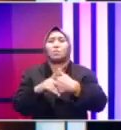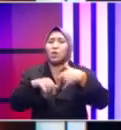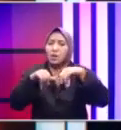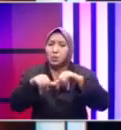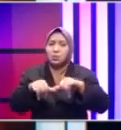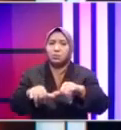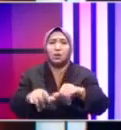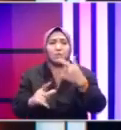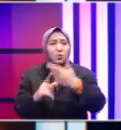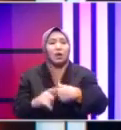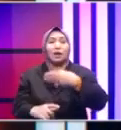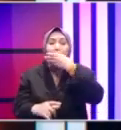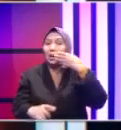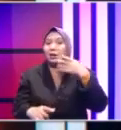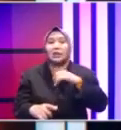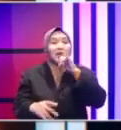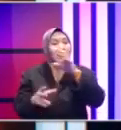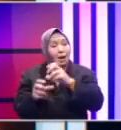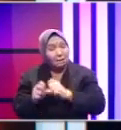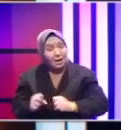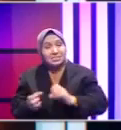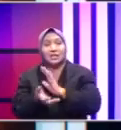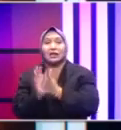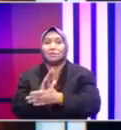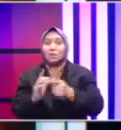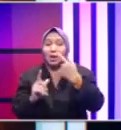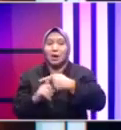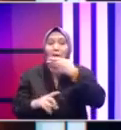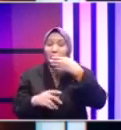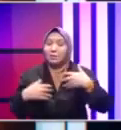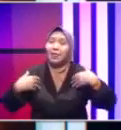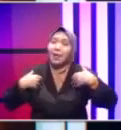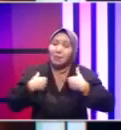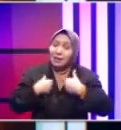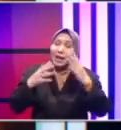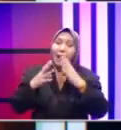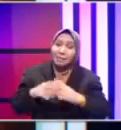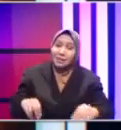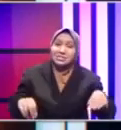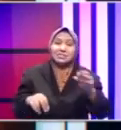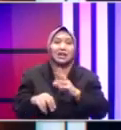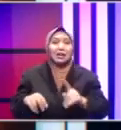bulan Romadhon pun tak dapat pernah pernah abaikan